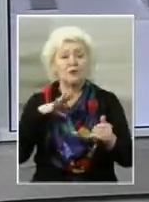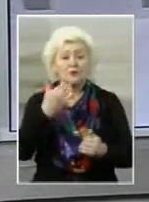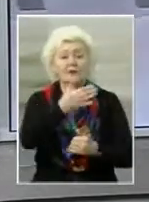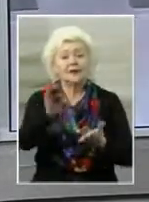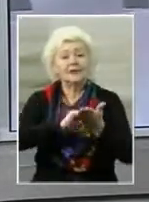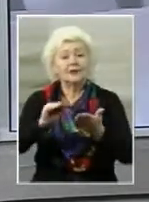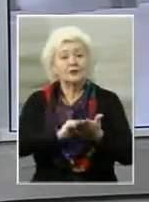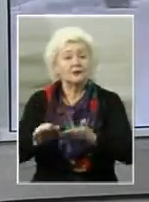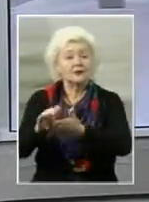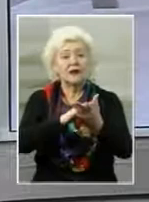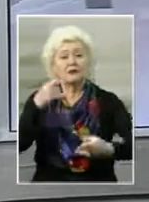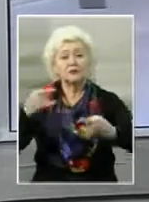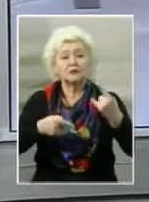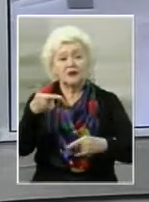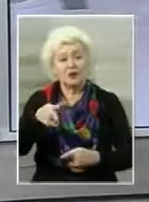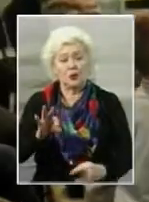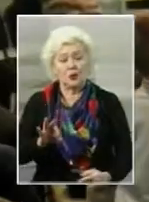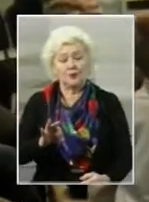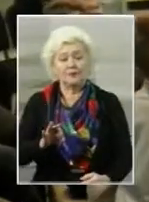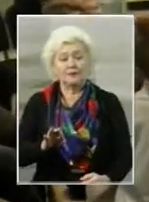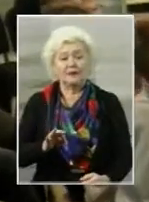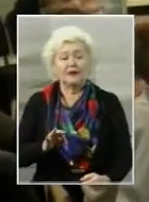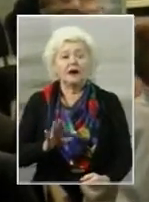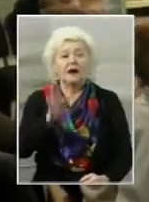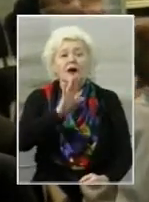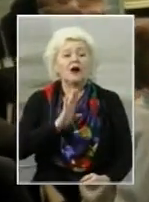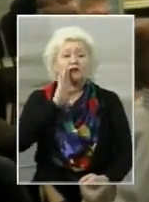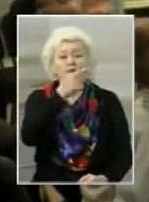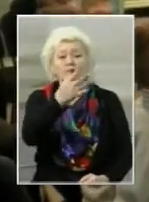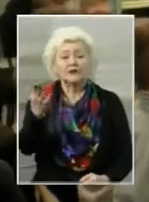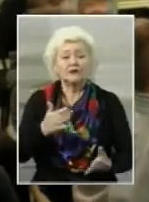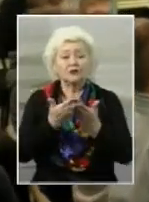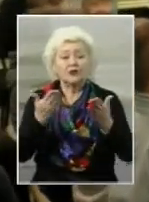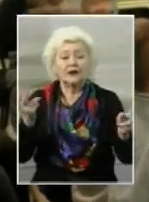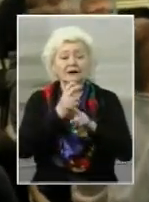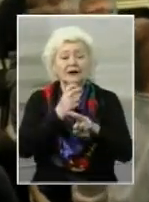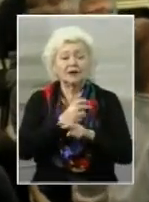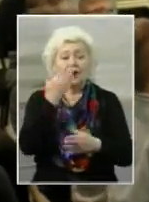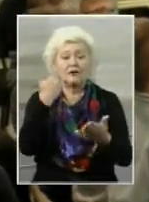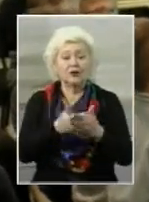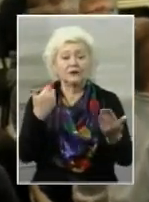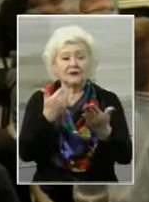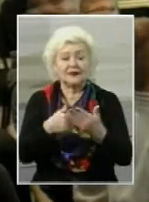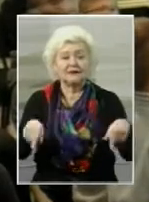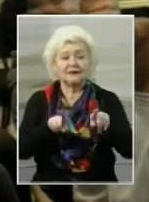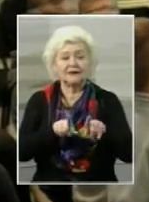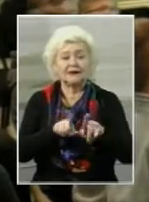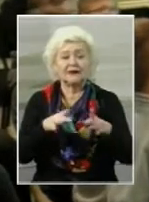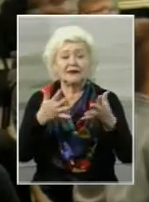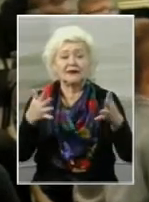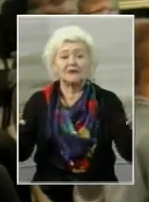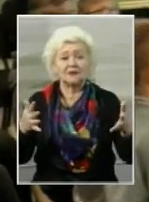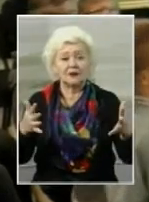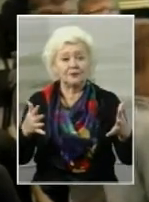ній кореспонденти Суспільного. У якого животного нет кості, но є ось такі великі зуби. Воно, кстати, здесь